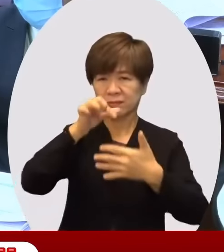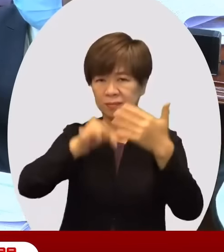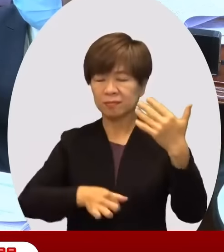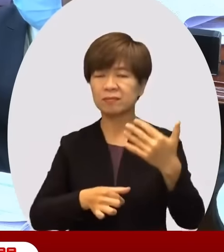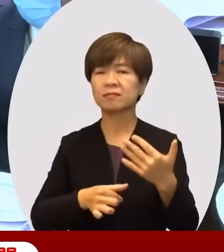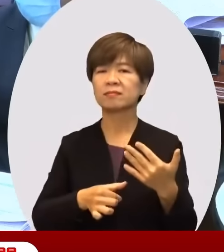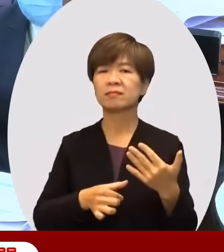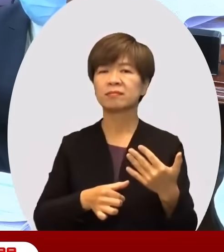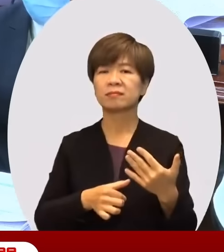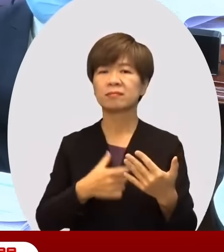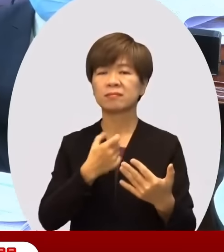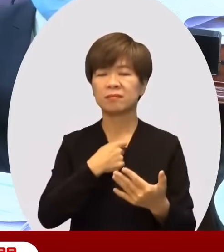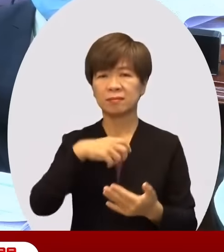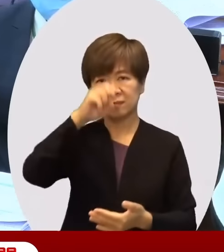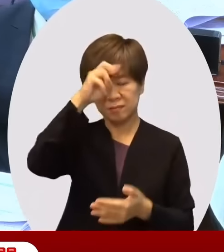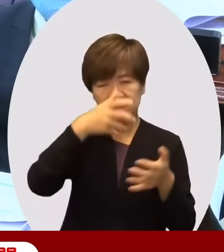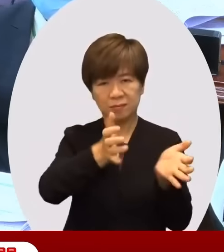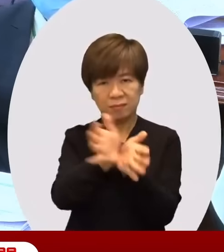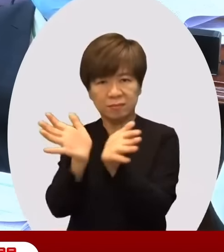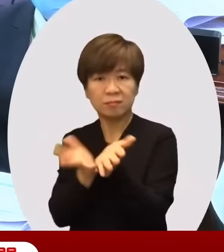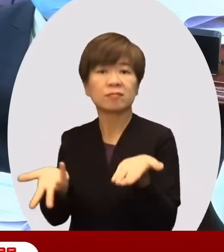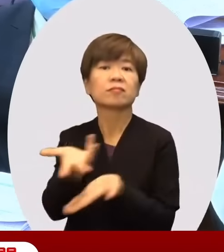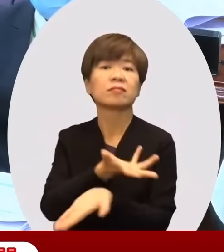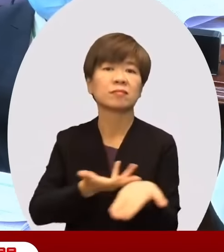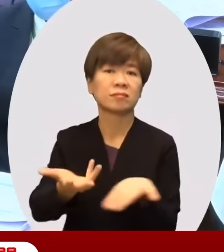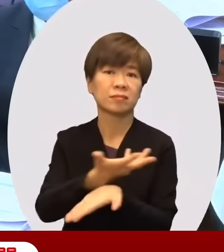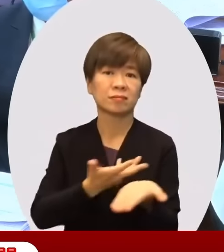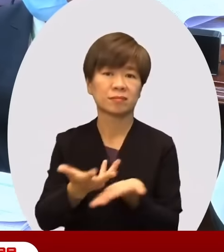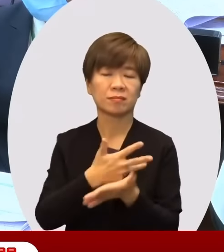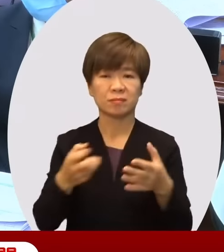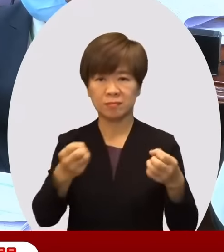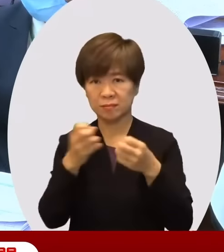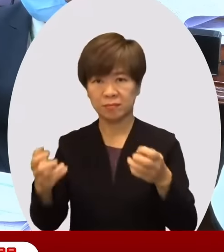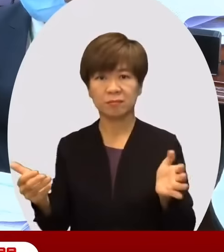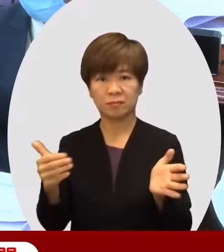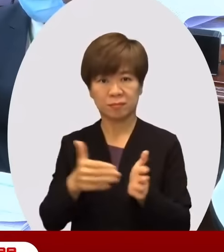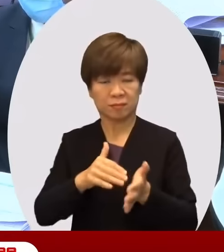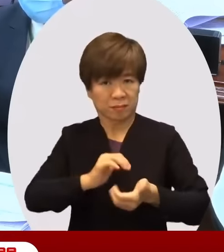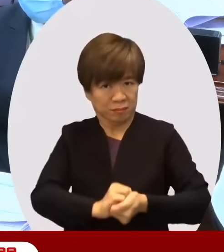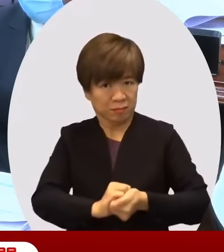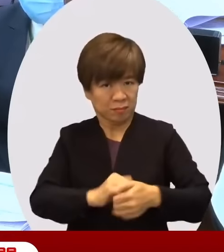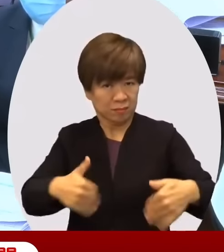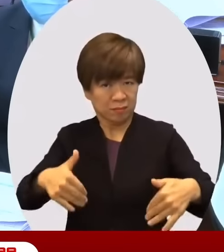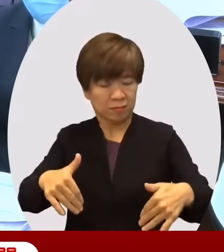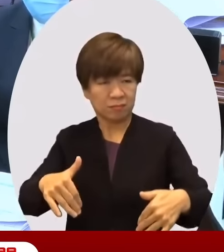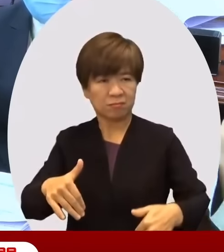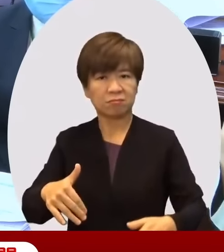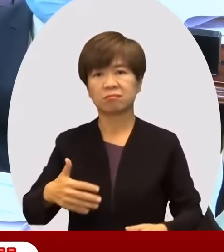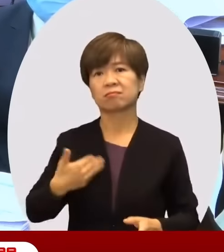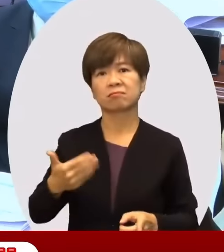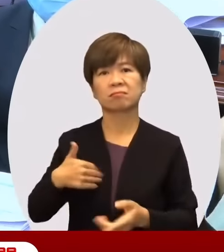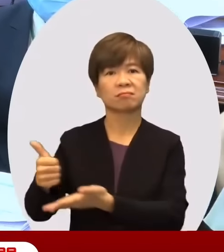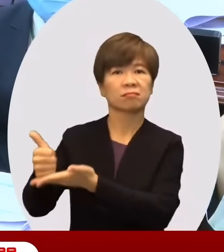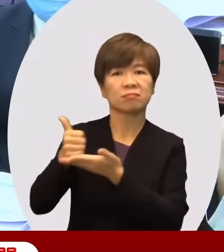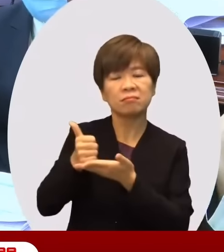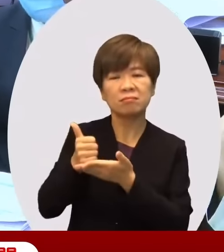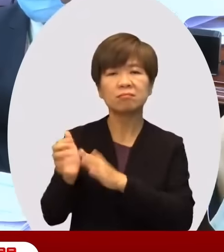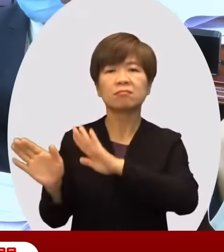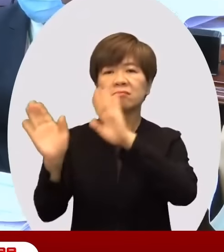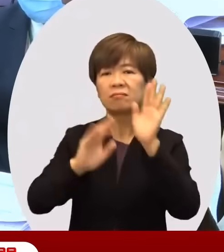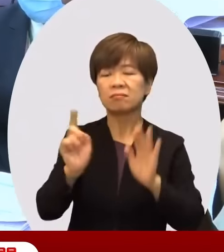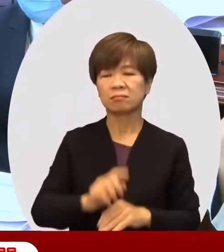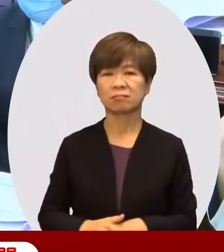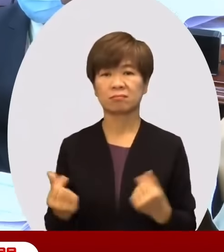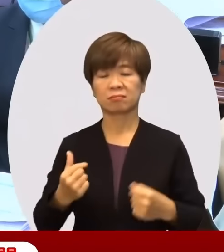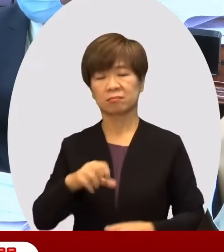定？要透过党团协商。党团协商结果没有出来以前，没有人知道会怎么邀。譬如说，哎，那我